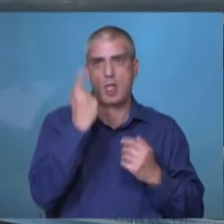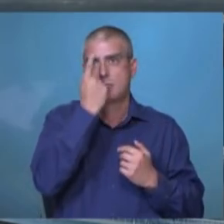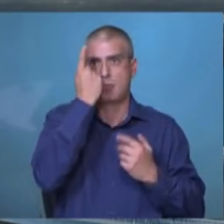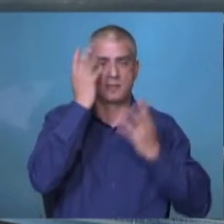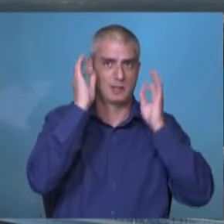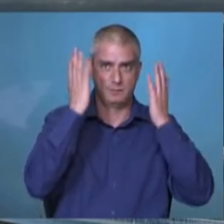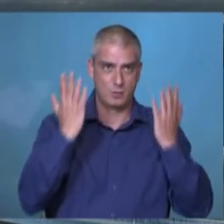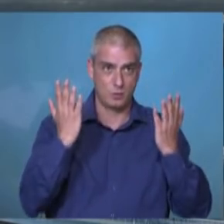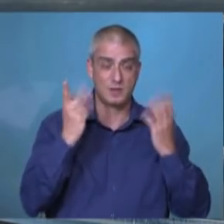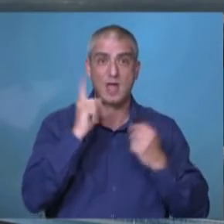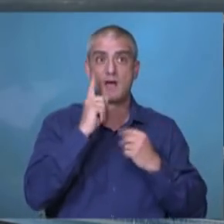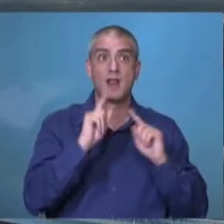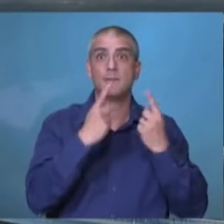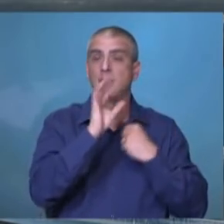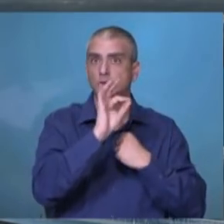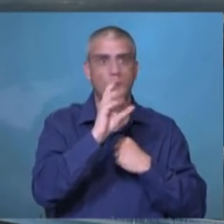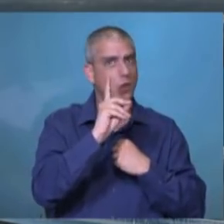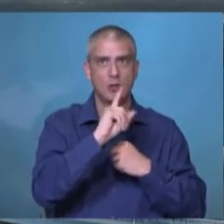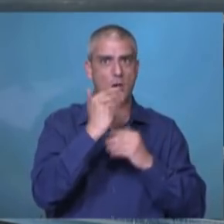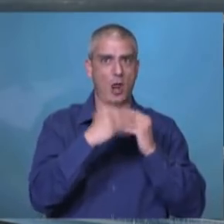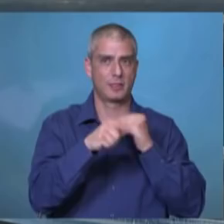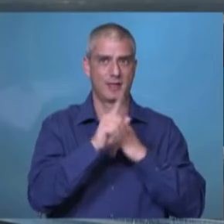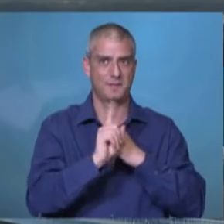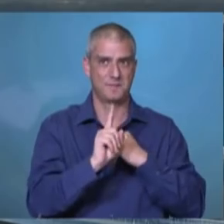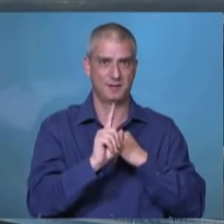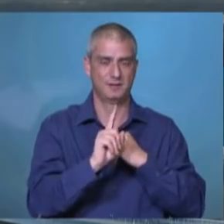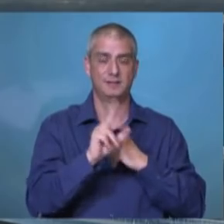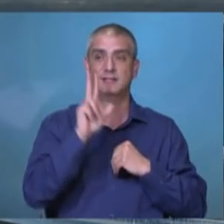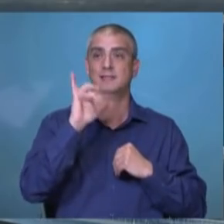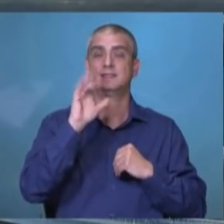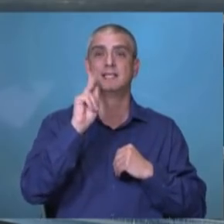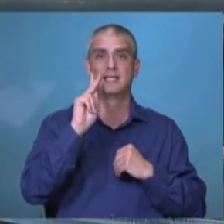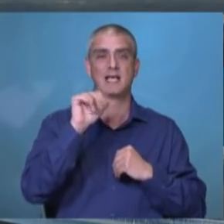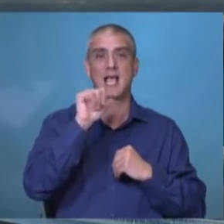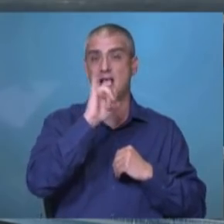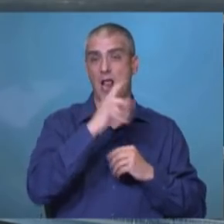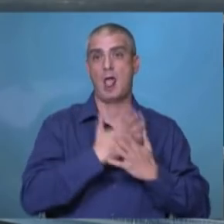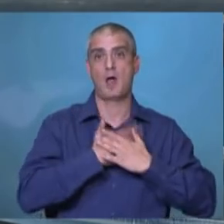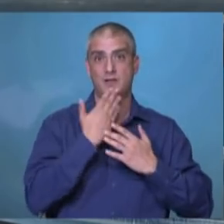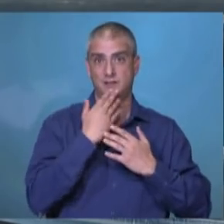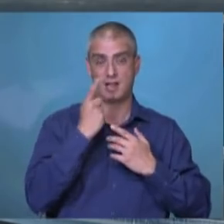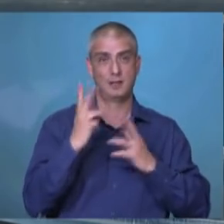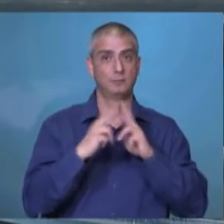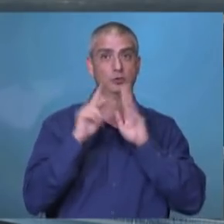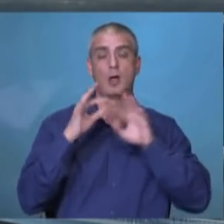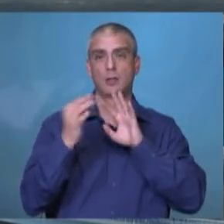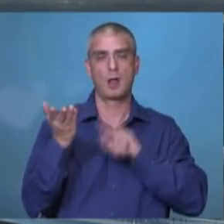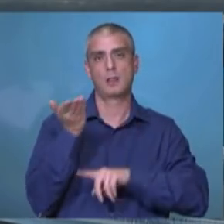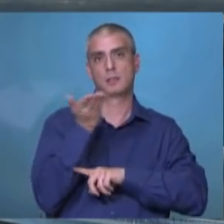במיוחד. אלא שהמקרה של דורינג לא נגמר בזה. ציקי אייל, אהובה הישראלי שפגשה בתאילנד,